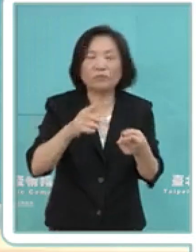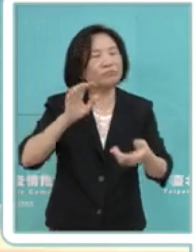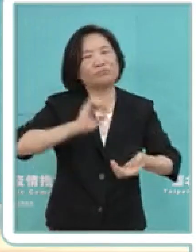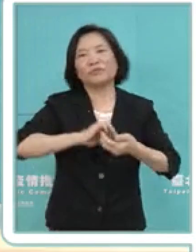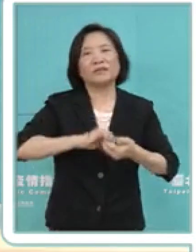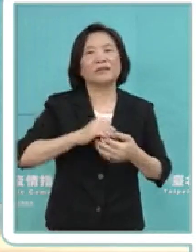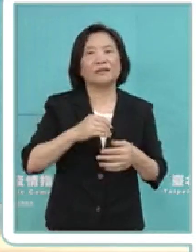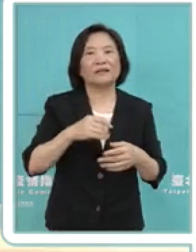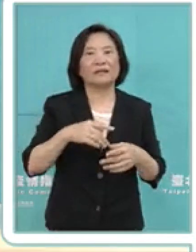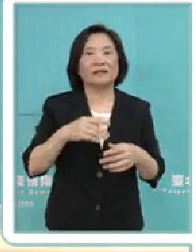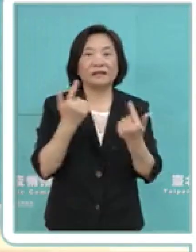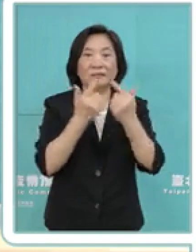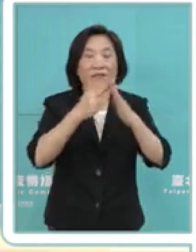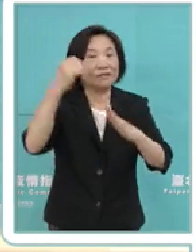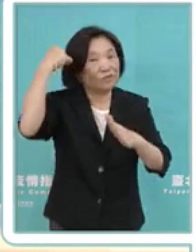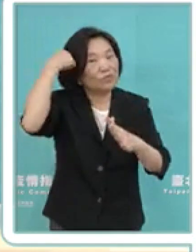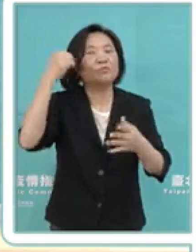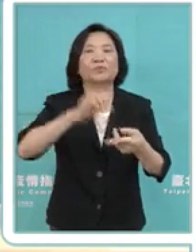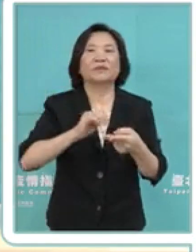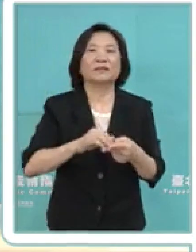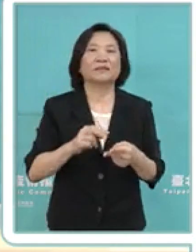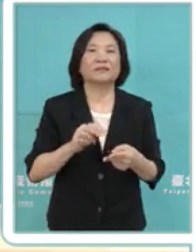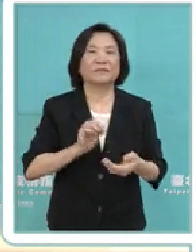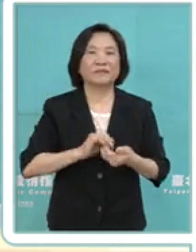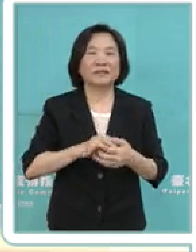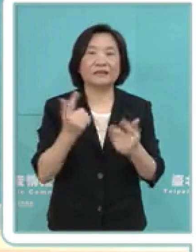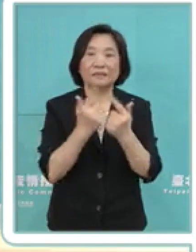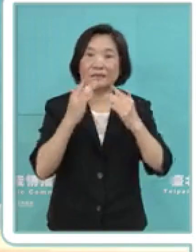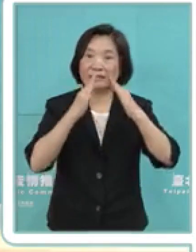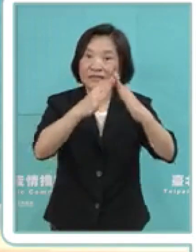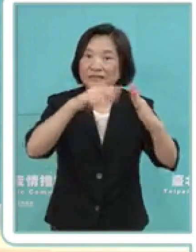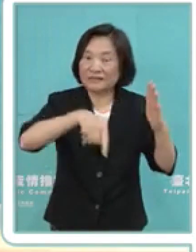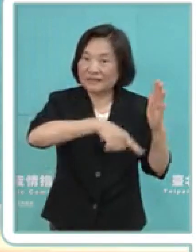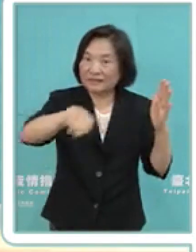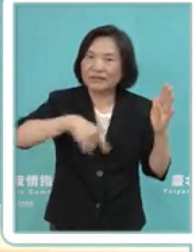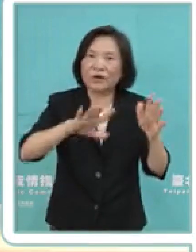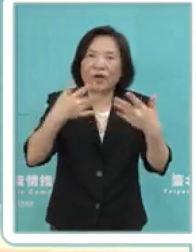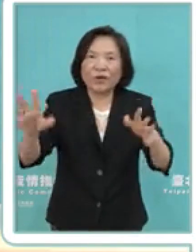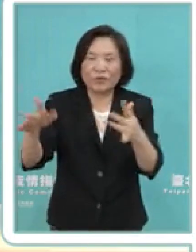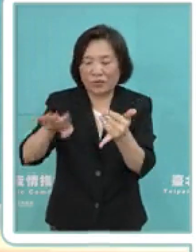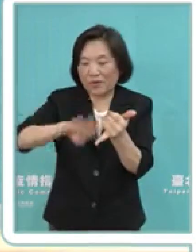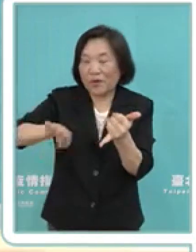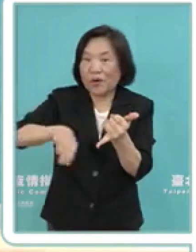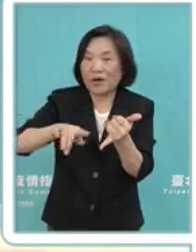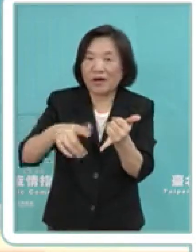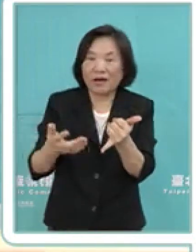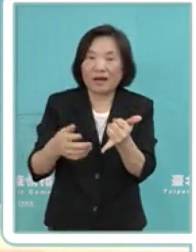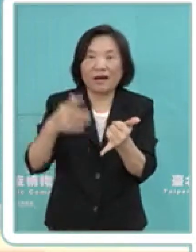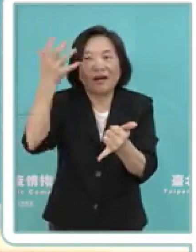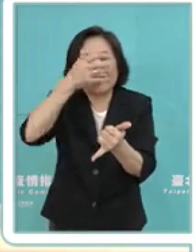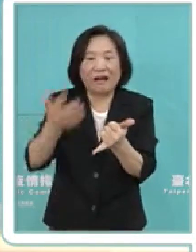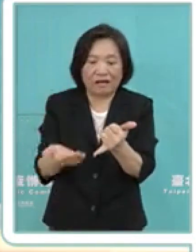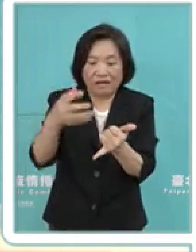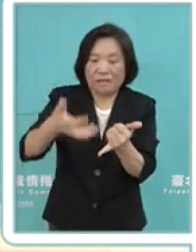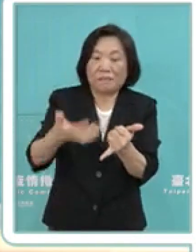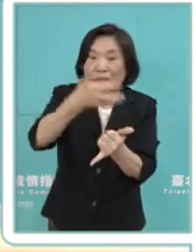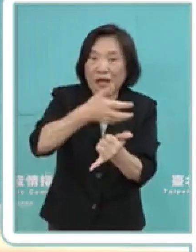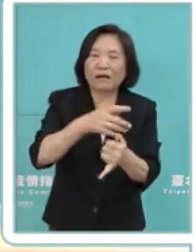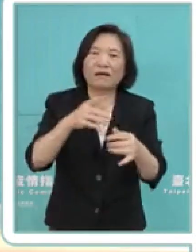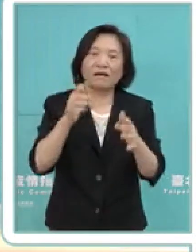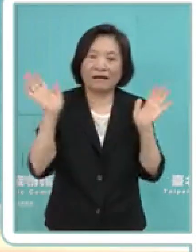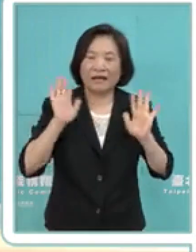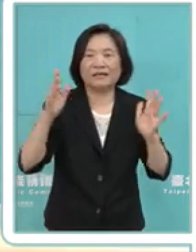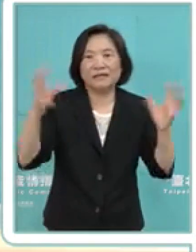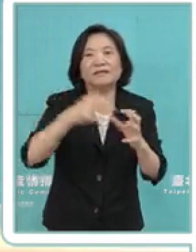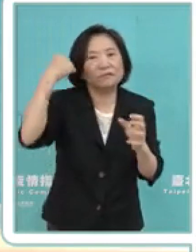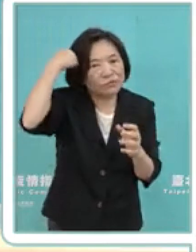件事情非常重要。对台北市来讲，有很多中南部的长者到台北来跟孩子住